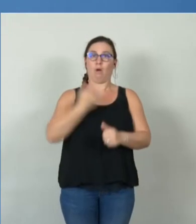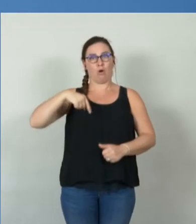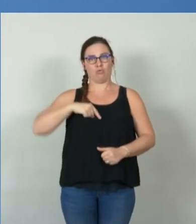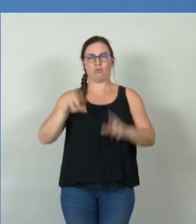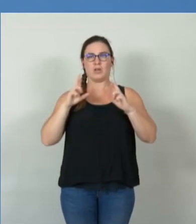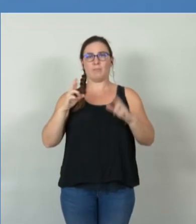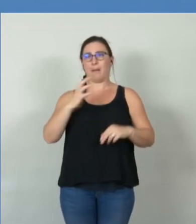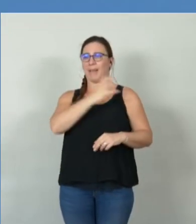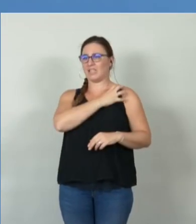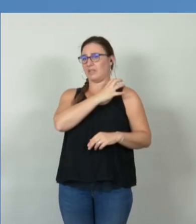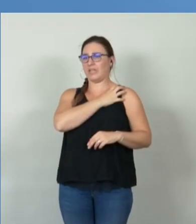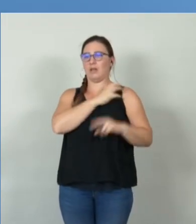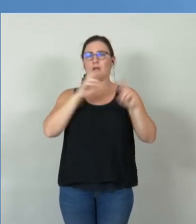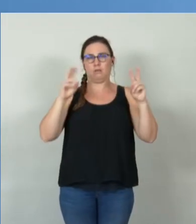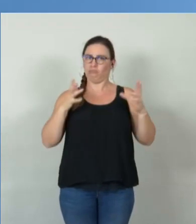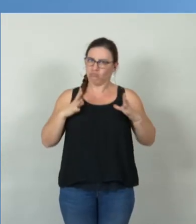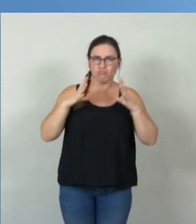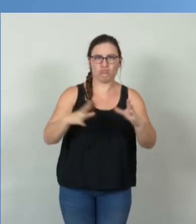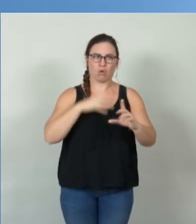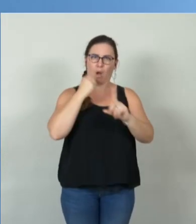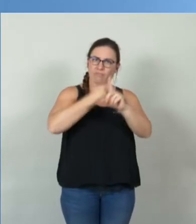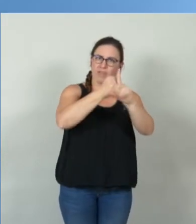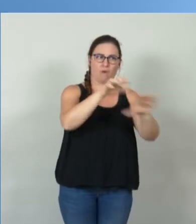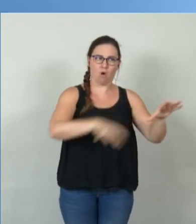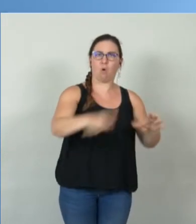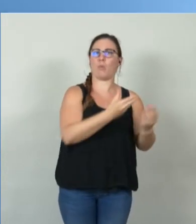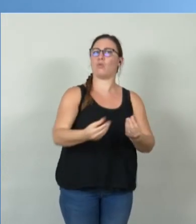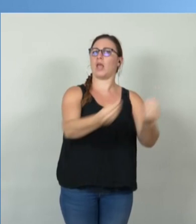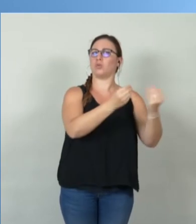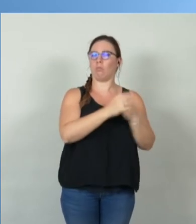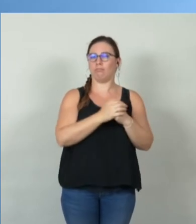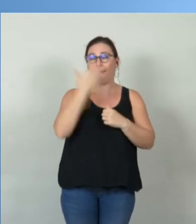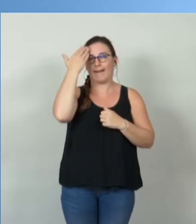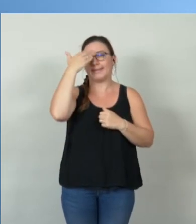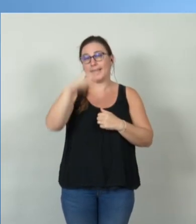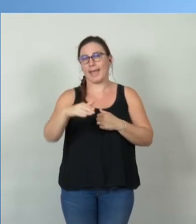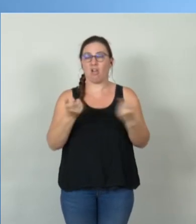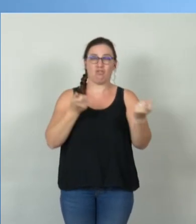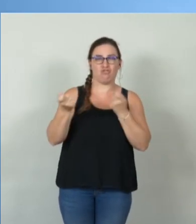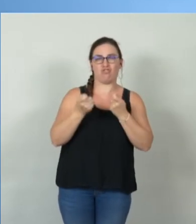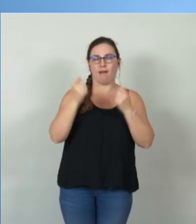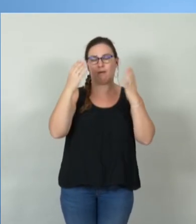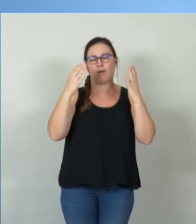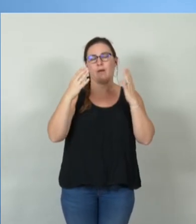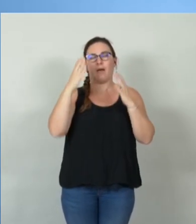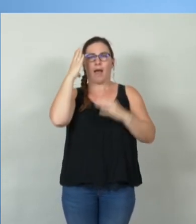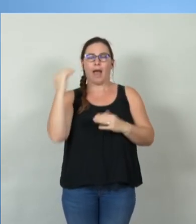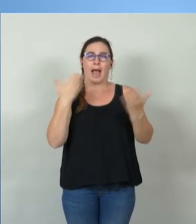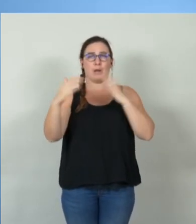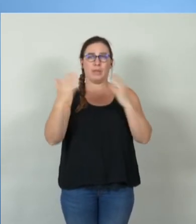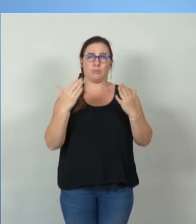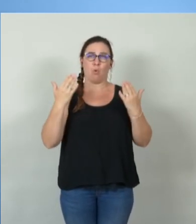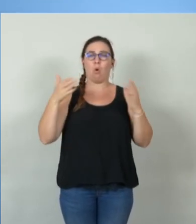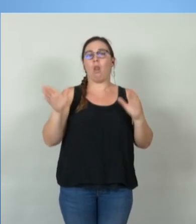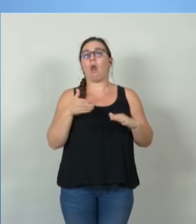civile défendra les intérêts du contribuable on le sait les turpitudes de la gestion d'Alpexpo ont coûté très cher à la ville de Grenoble très très